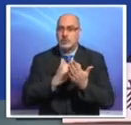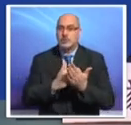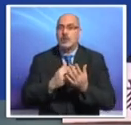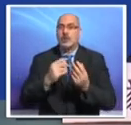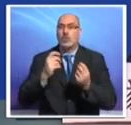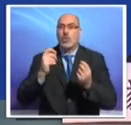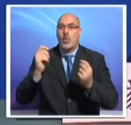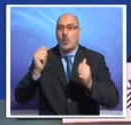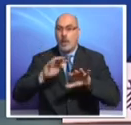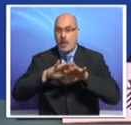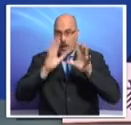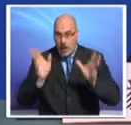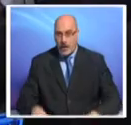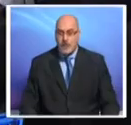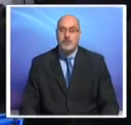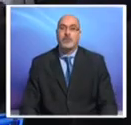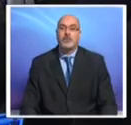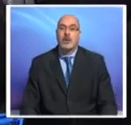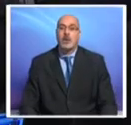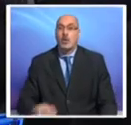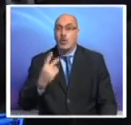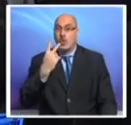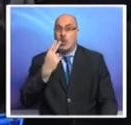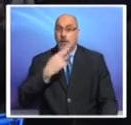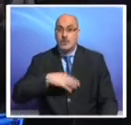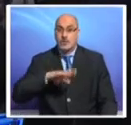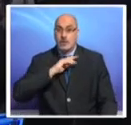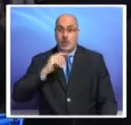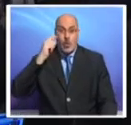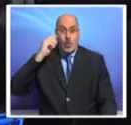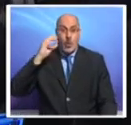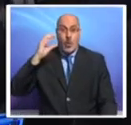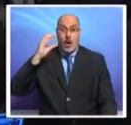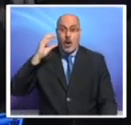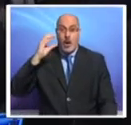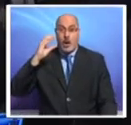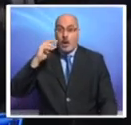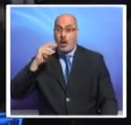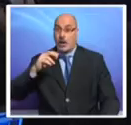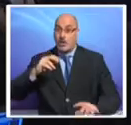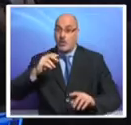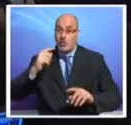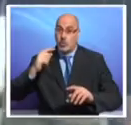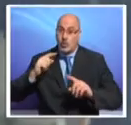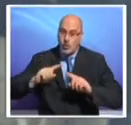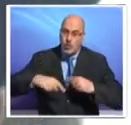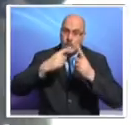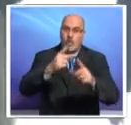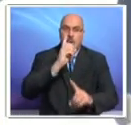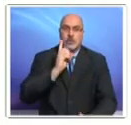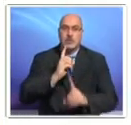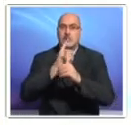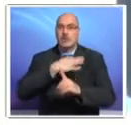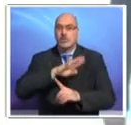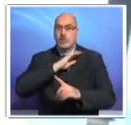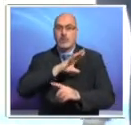النووي. فيما توجه اليوم مسؤولان كوريان جنوبيان رفيعا المستوى إلى واشنطن للقاء